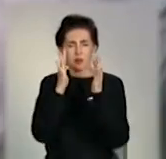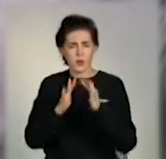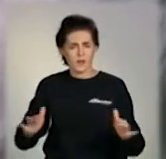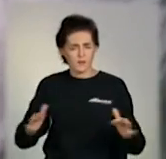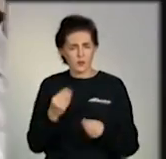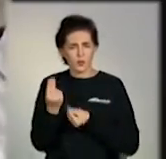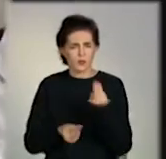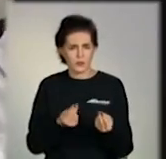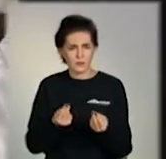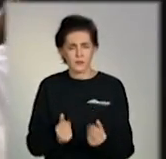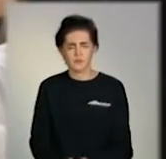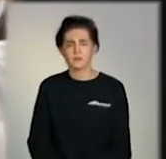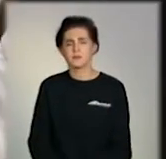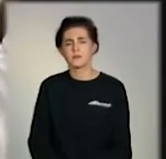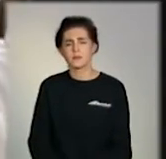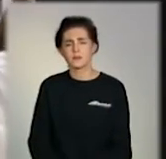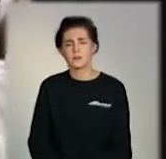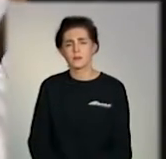іграшку.